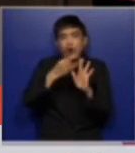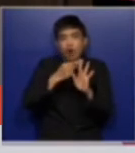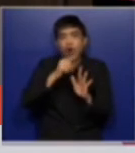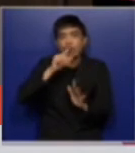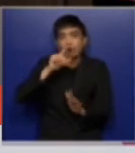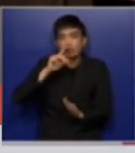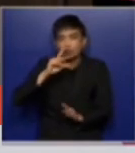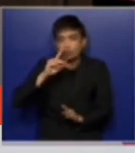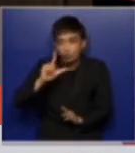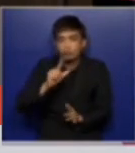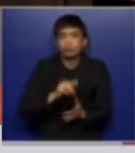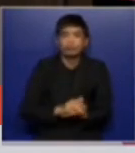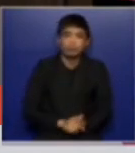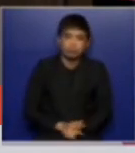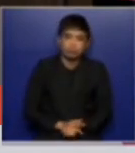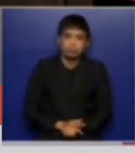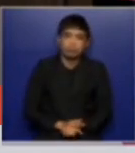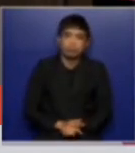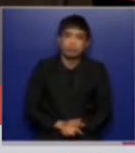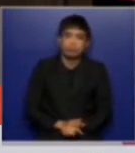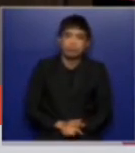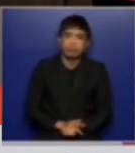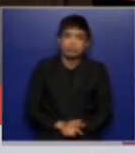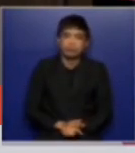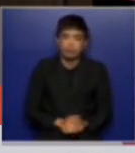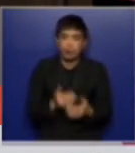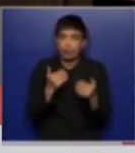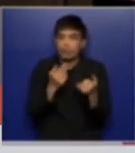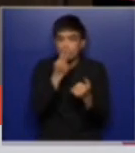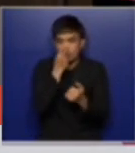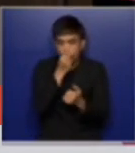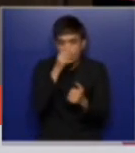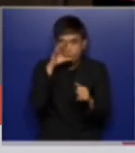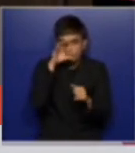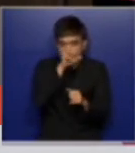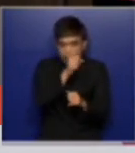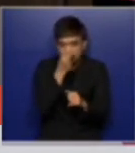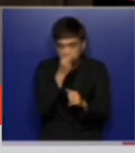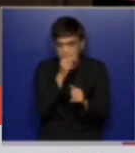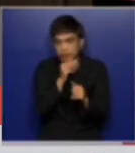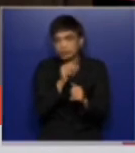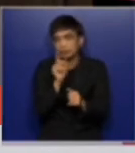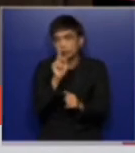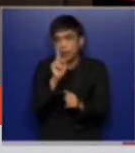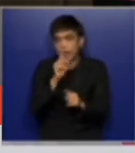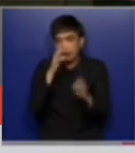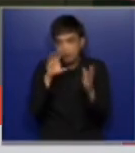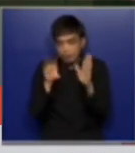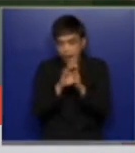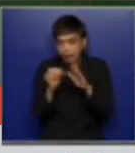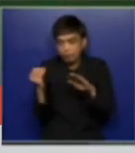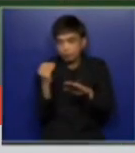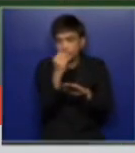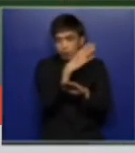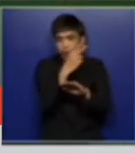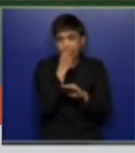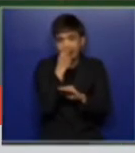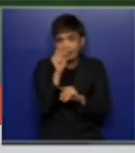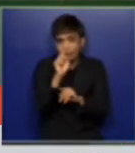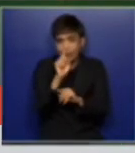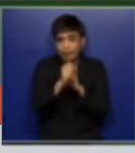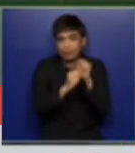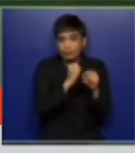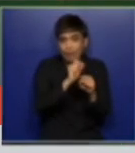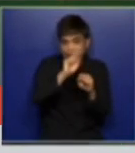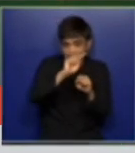2558เป็นต้นมามีข้อที่น่าสังเกตครับท่านประธานที่เคารพครับขอสไลด์ที่1จะเห็นได้ว่าตั้งแต่ปี2557